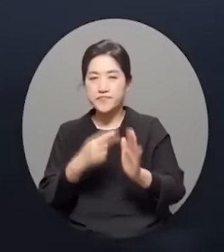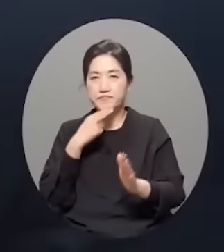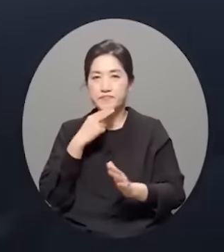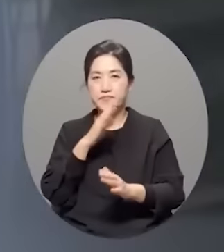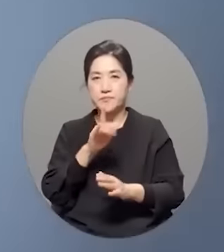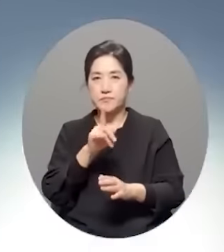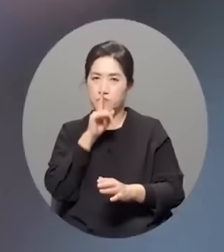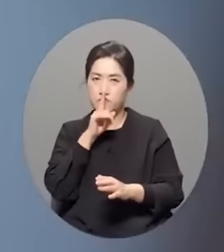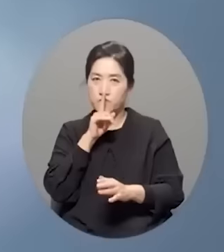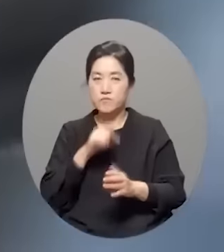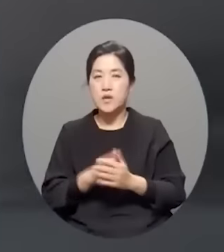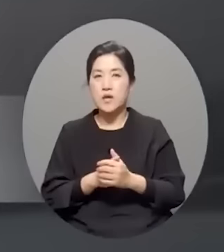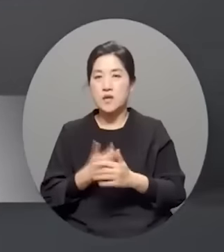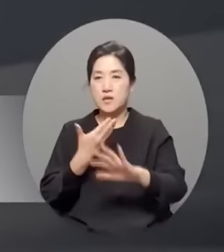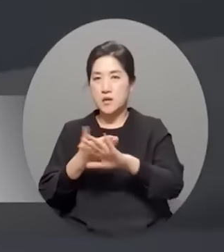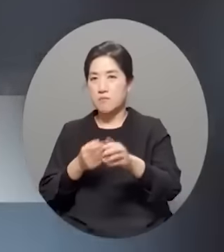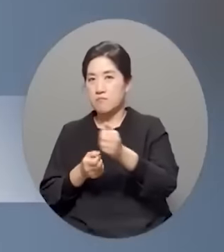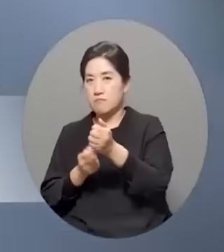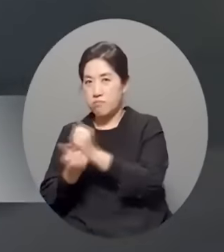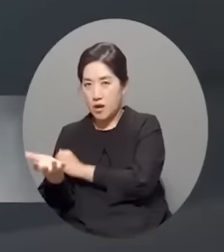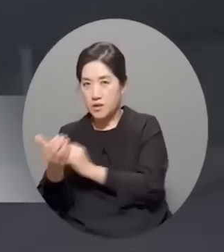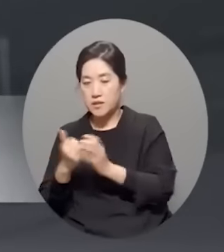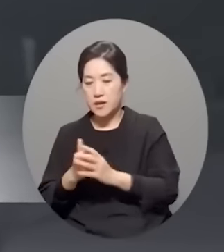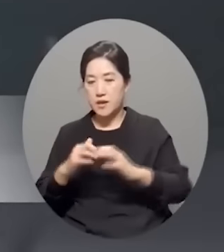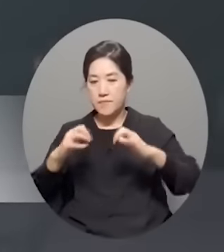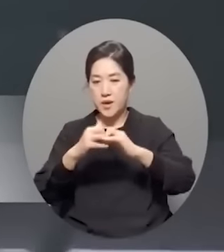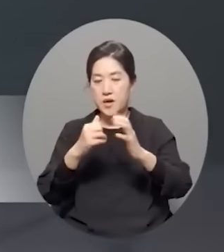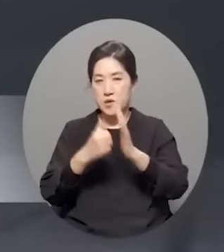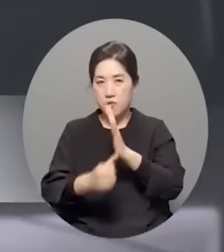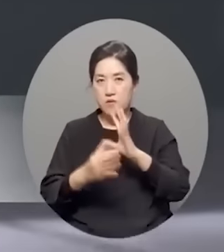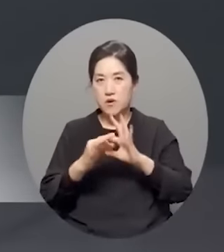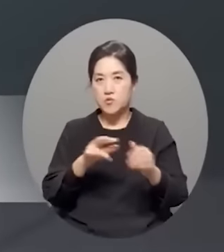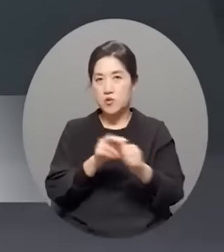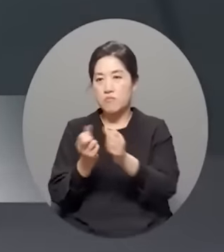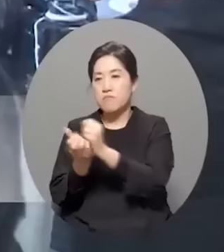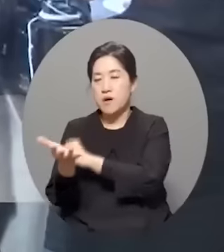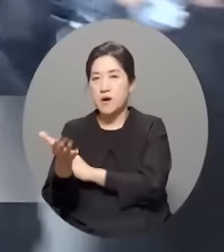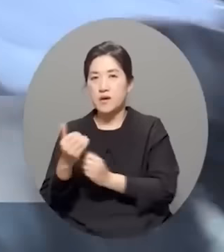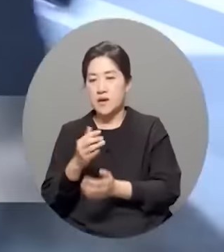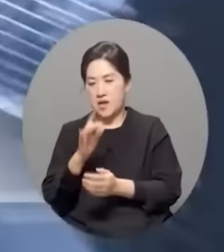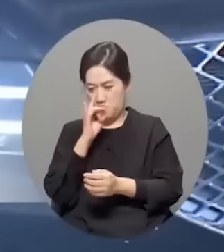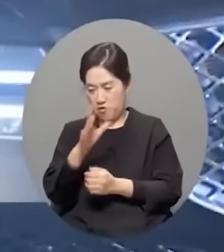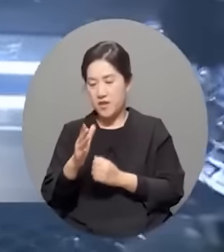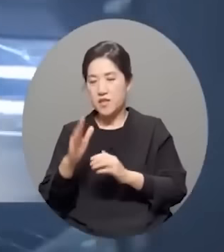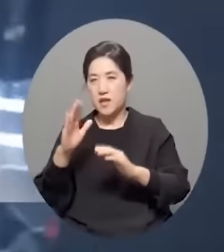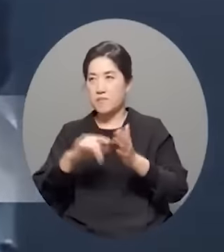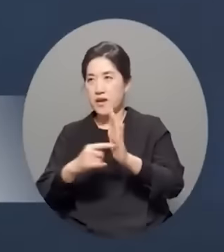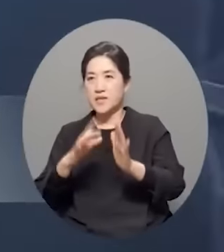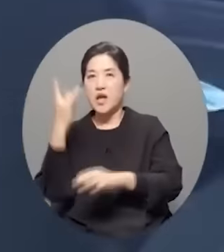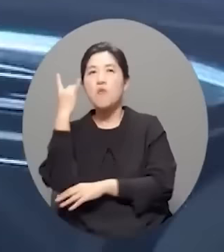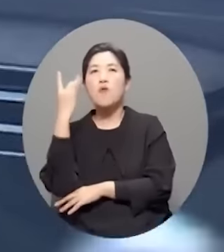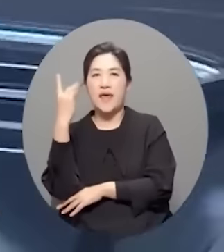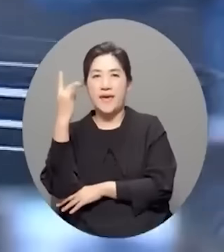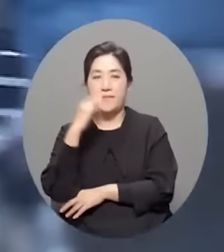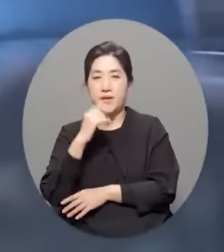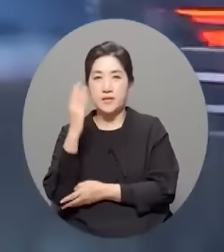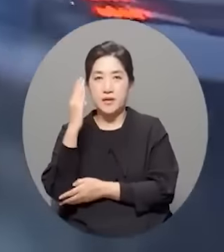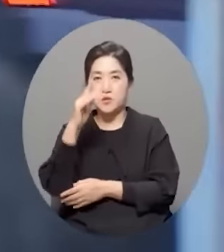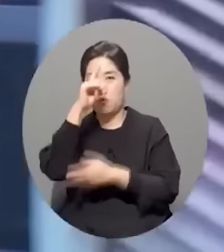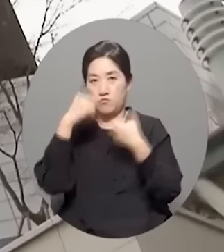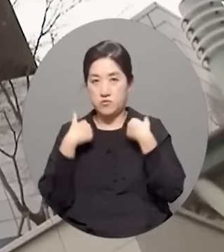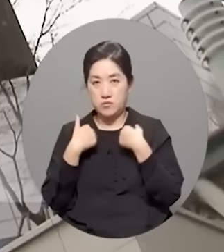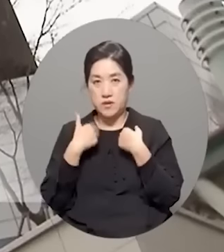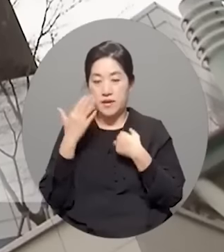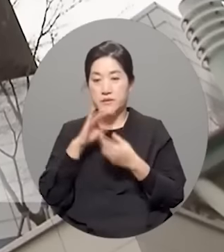않습니다 외부로 알릴 경우 방산관련 정보가 공개돼 비공개 원칙이라는게 정부 설명입니다